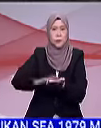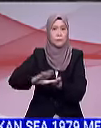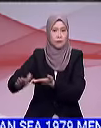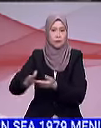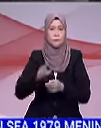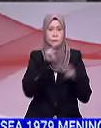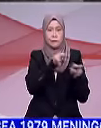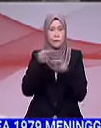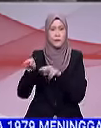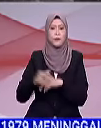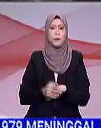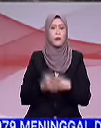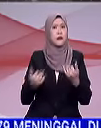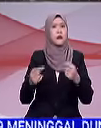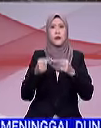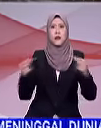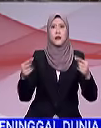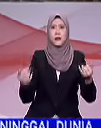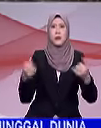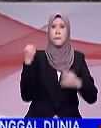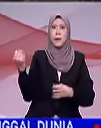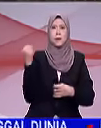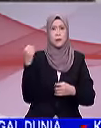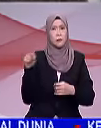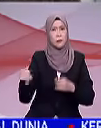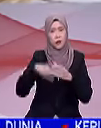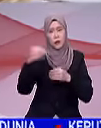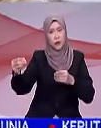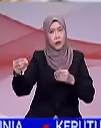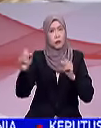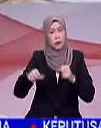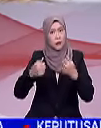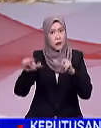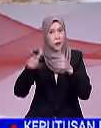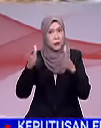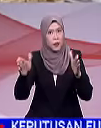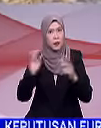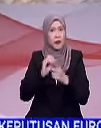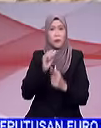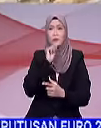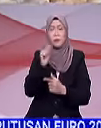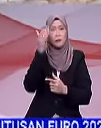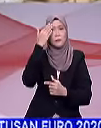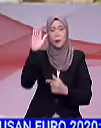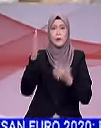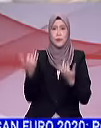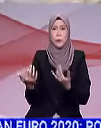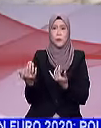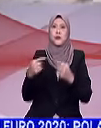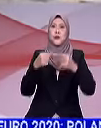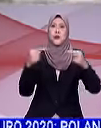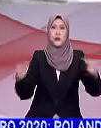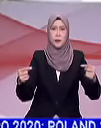berkata keputusan sama Adel pasar yang beroperasi di lo premis dibenarkan dibuka atau tidak akan diputuskan dalam